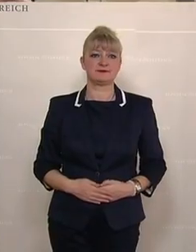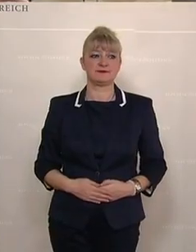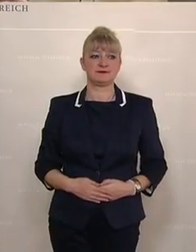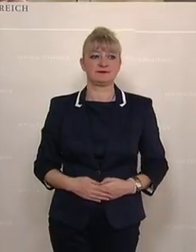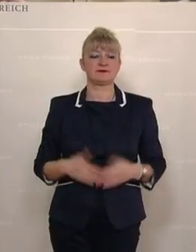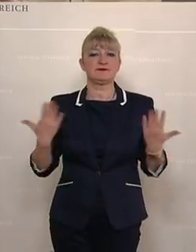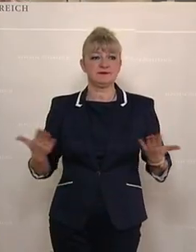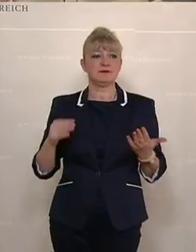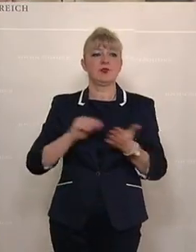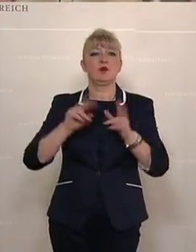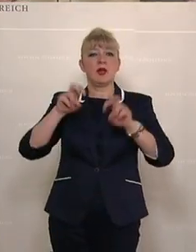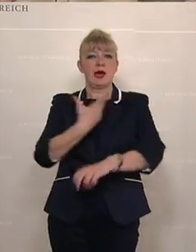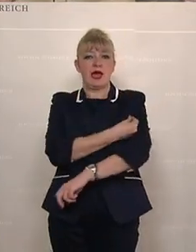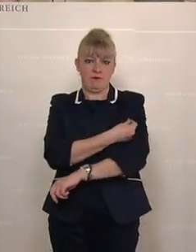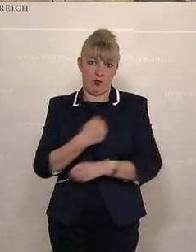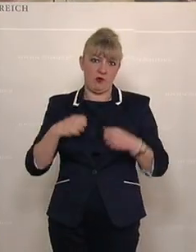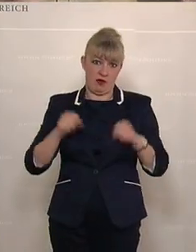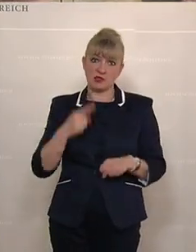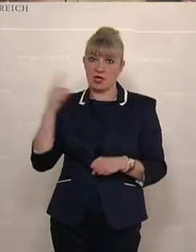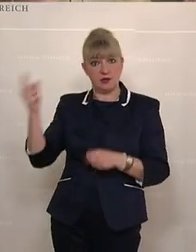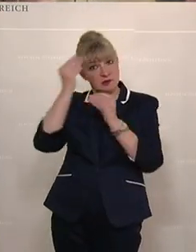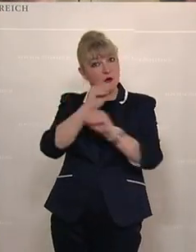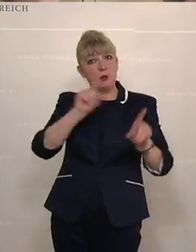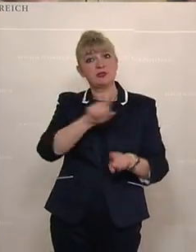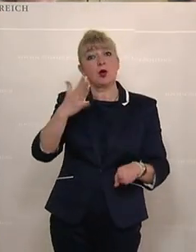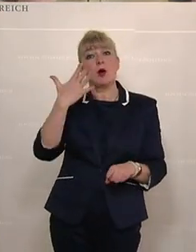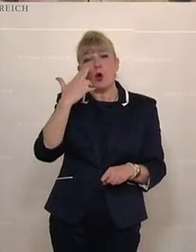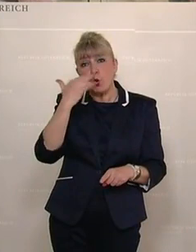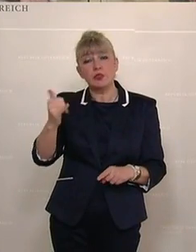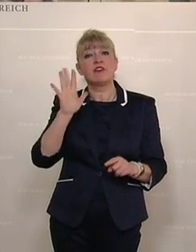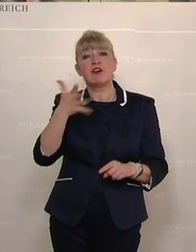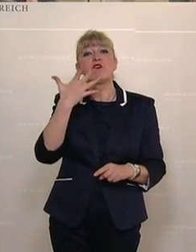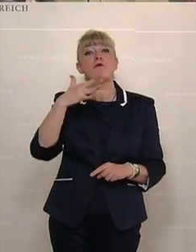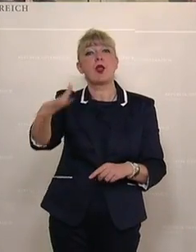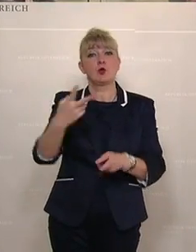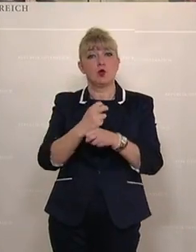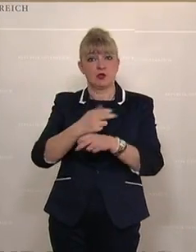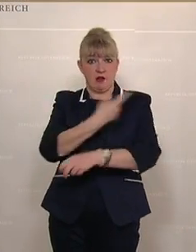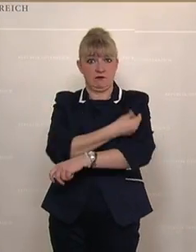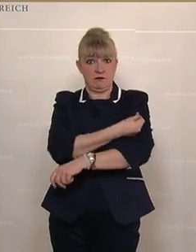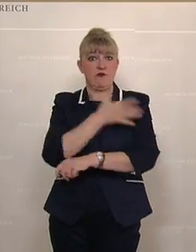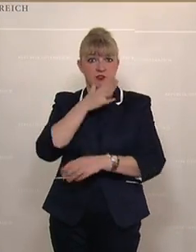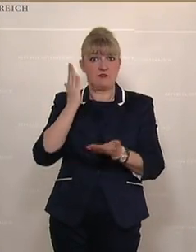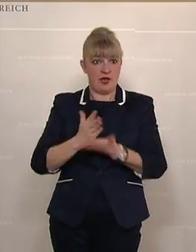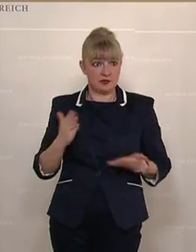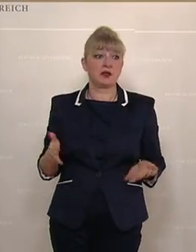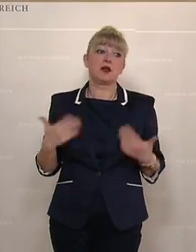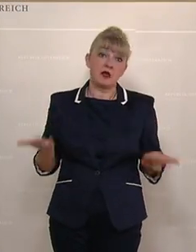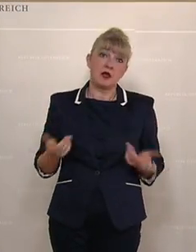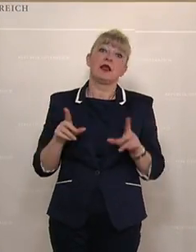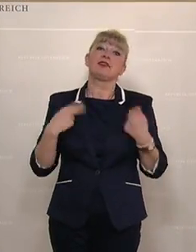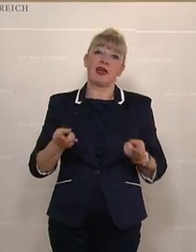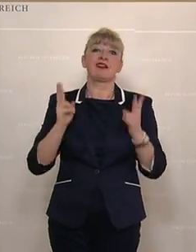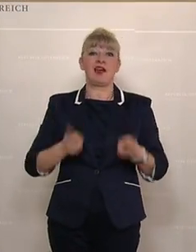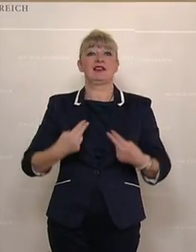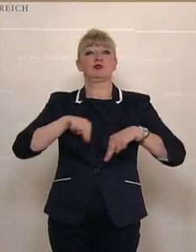Und zur Impfung kann ich nur sagen, Sie kündigen an, bis Juni werden 5 Millionen Österreicher geimpft, danach dürfen, können wir in die